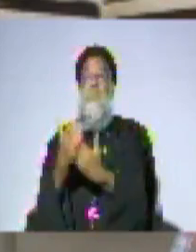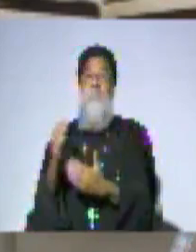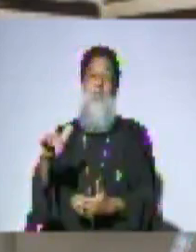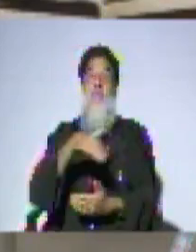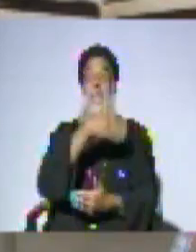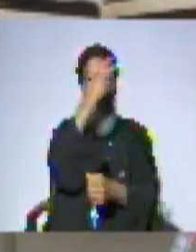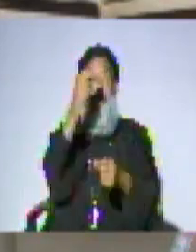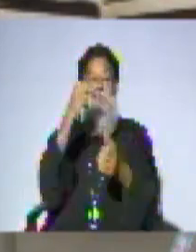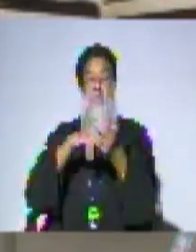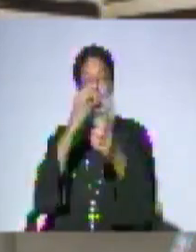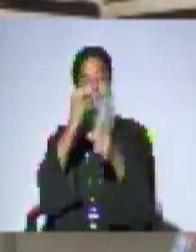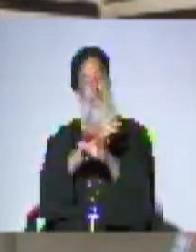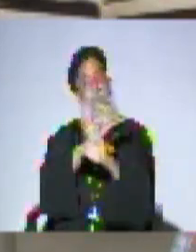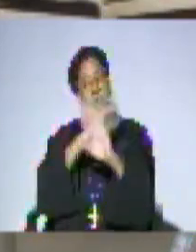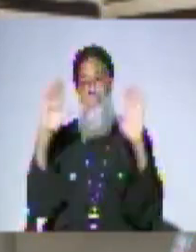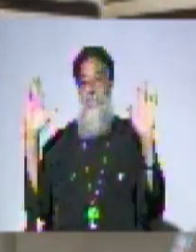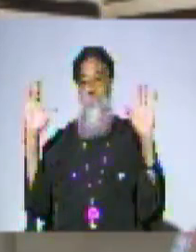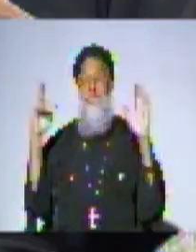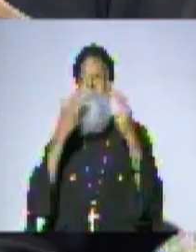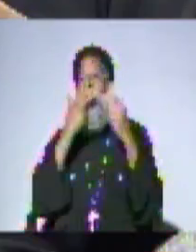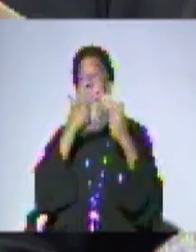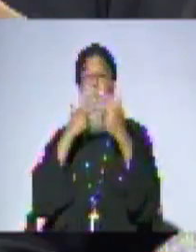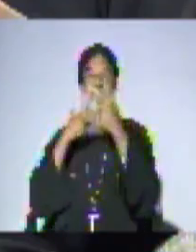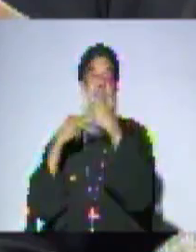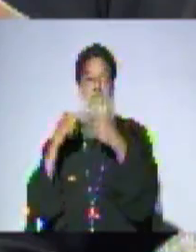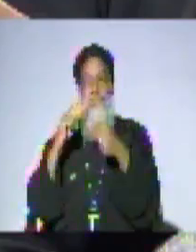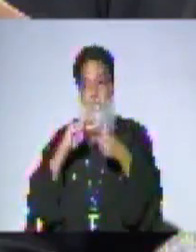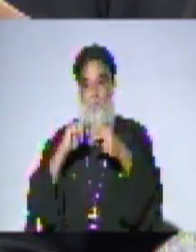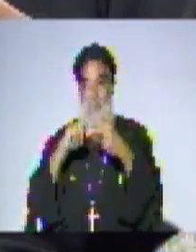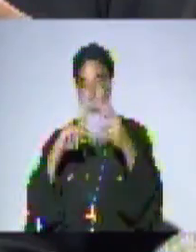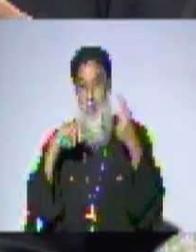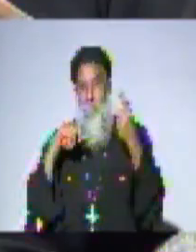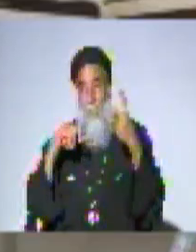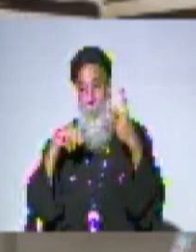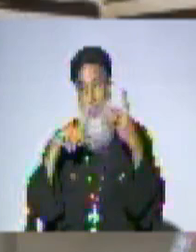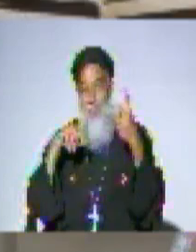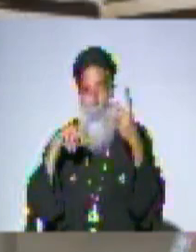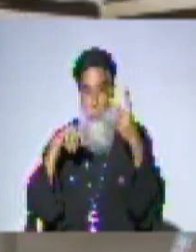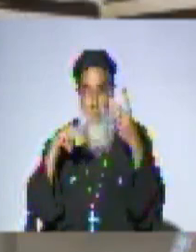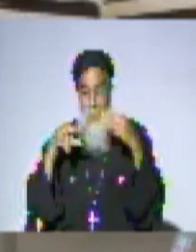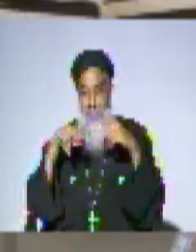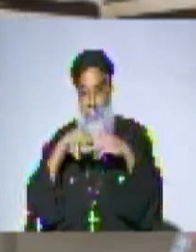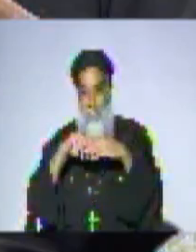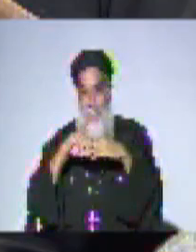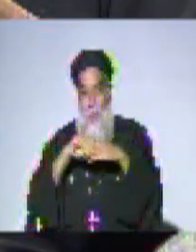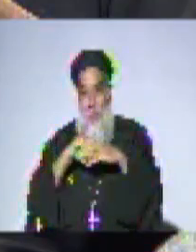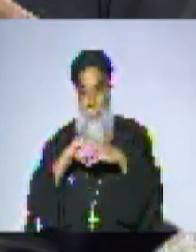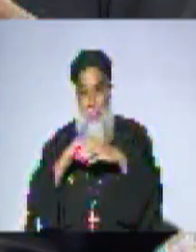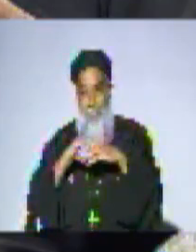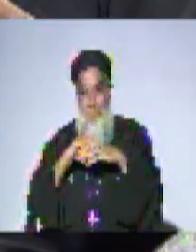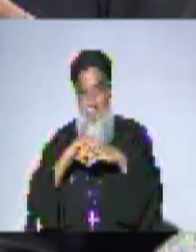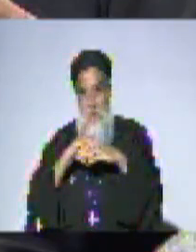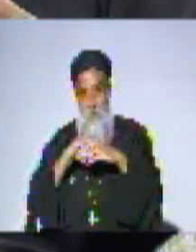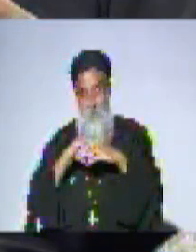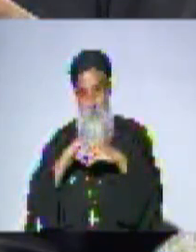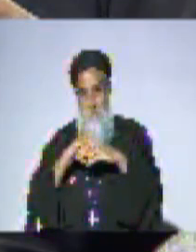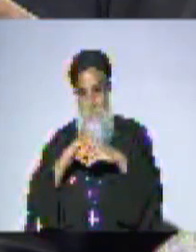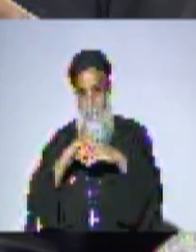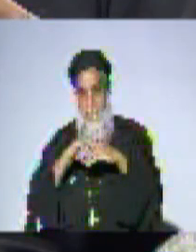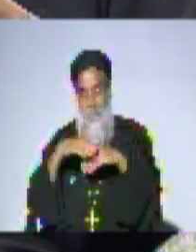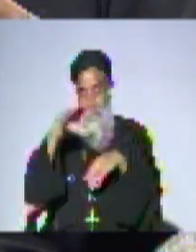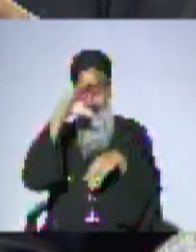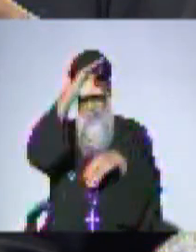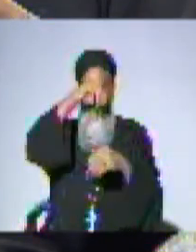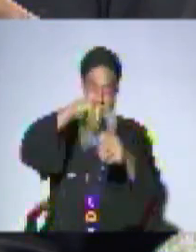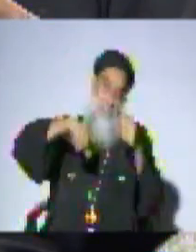ولا تخطئي أيضا. إجابة جميلة سيدنا، كتر خيرك يا سيدنا. شكرا. شكرا اتصالك أستاذ ماهر. وملك